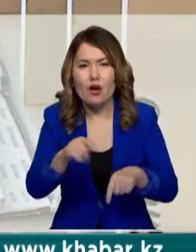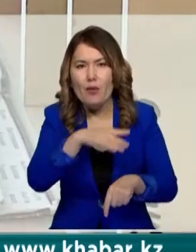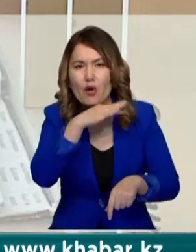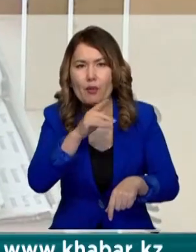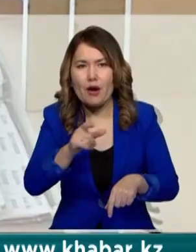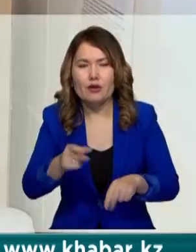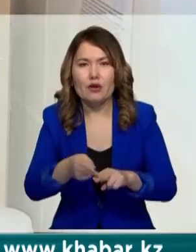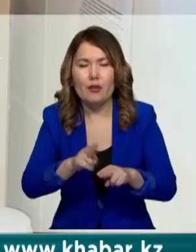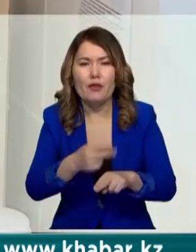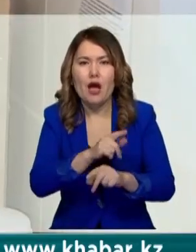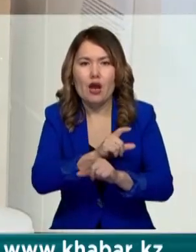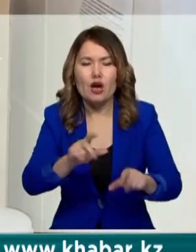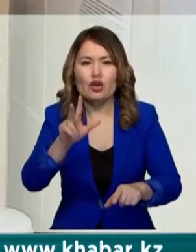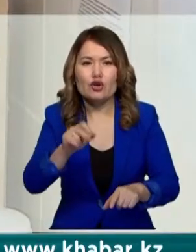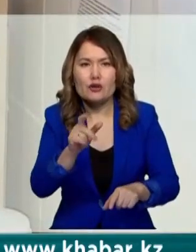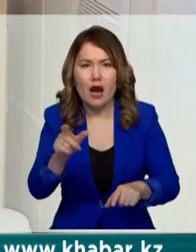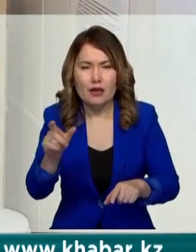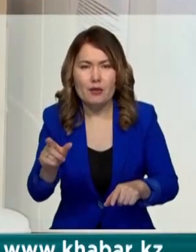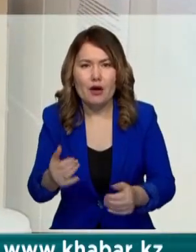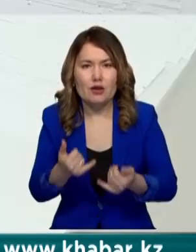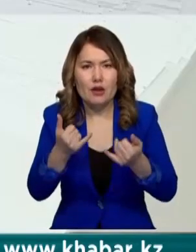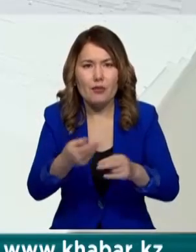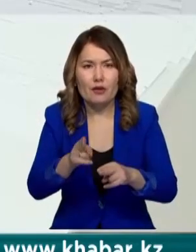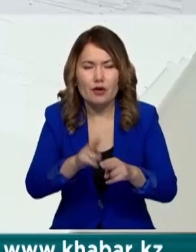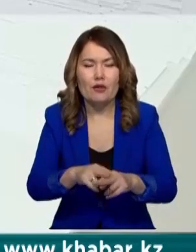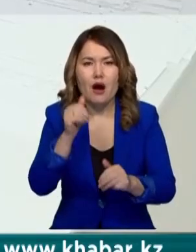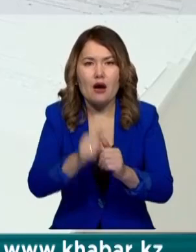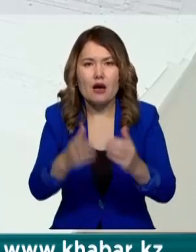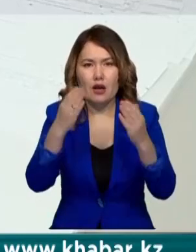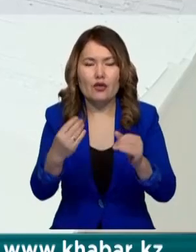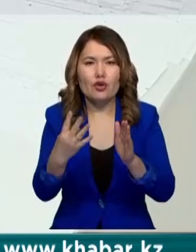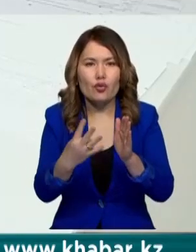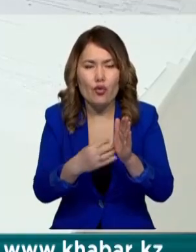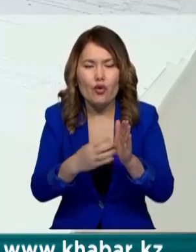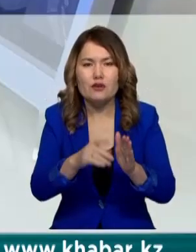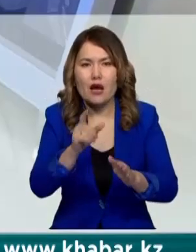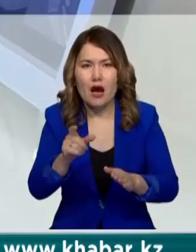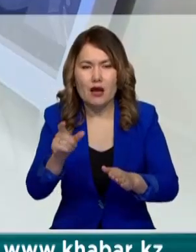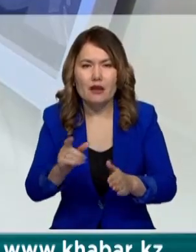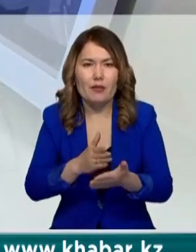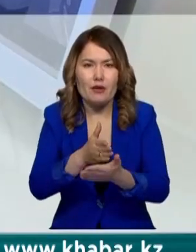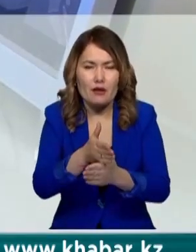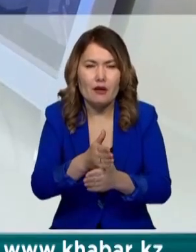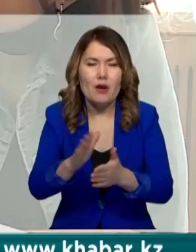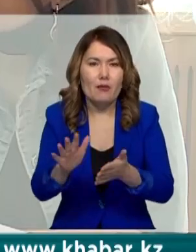көп. Емхана 300 адамға есептелген, алайда олар күніне 900-ге дейін қабылдайды.